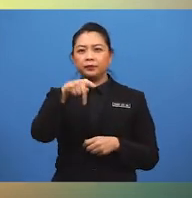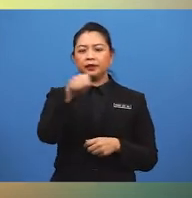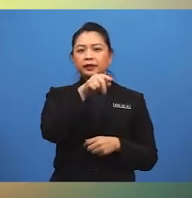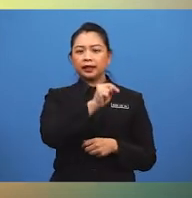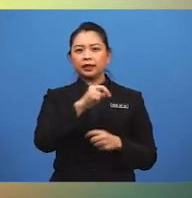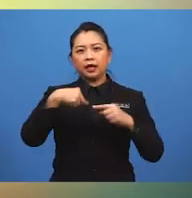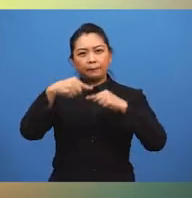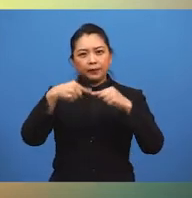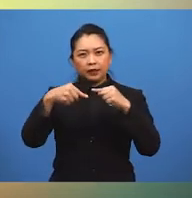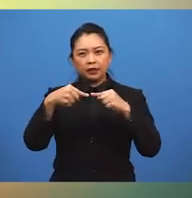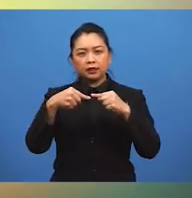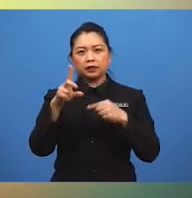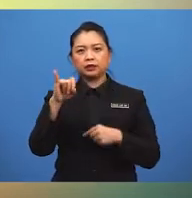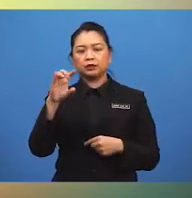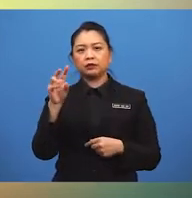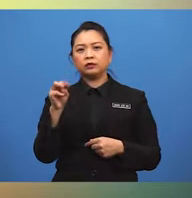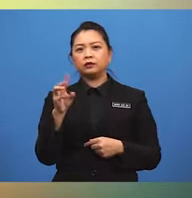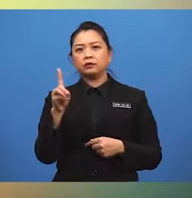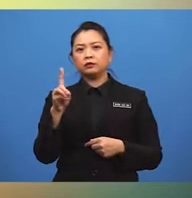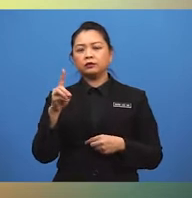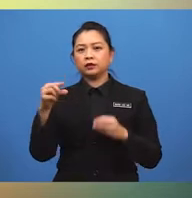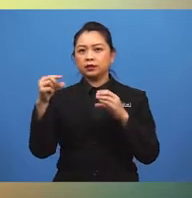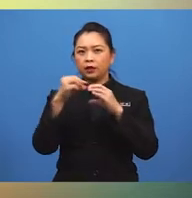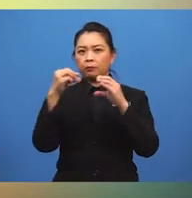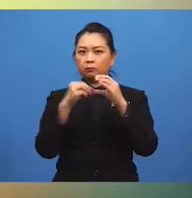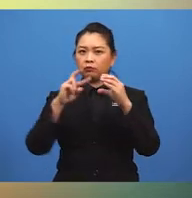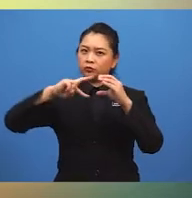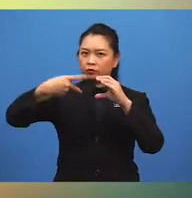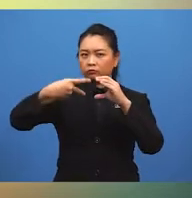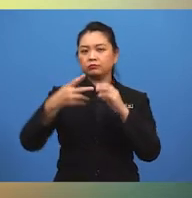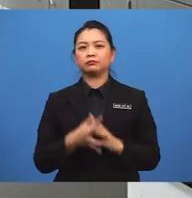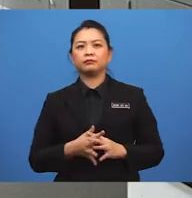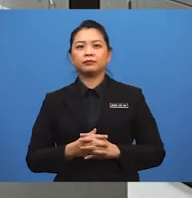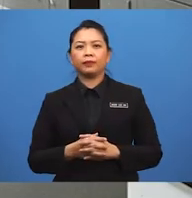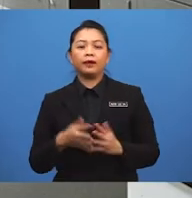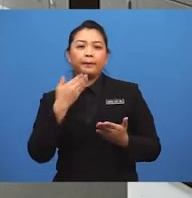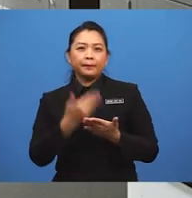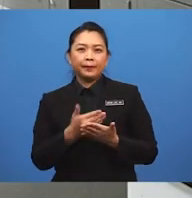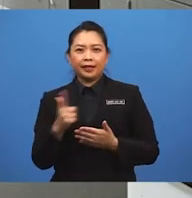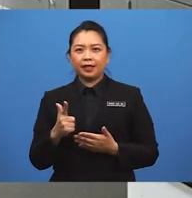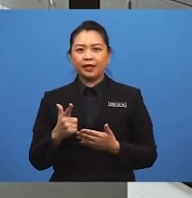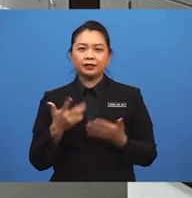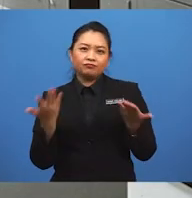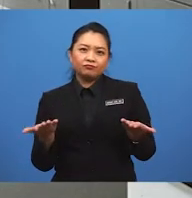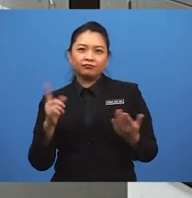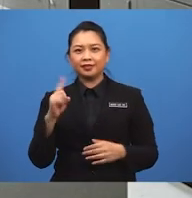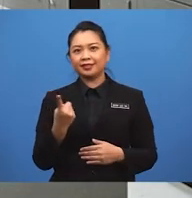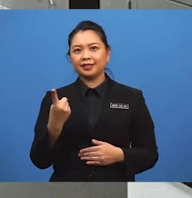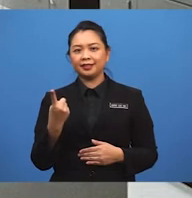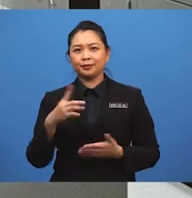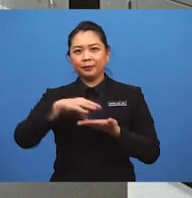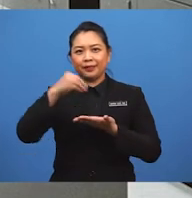PN apabila diod disambung secara pincang songsang. Baiklah, sekian sahaja